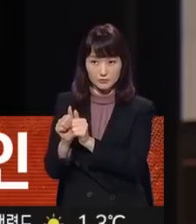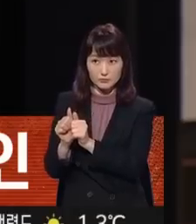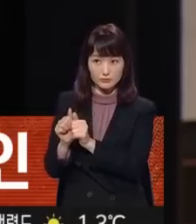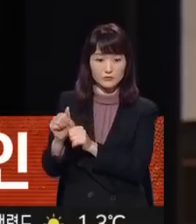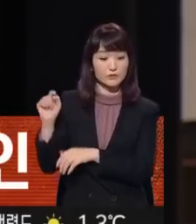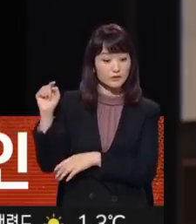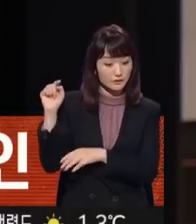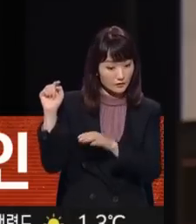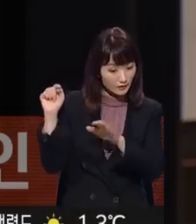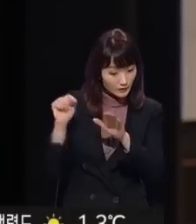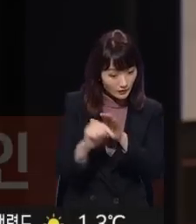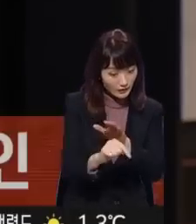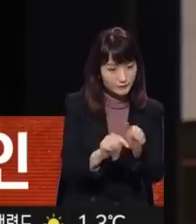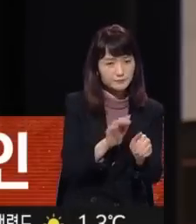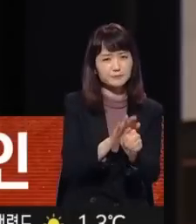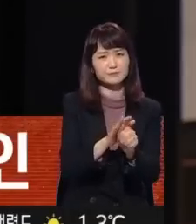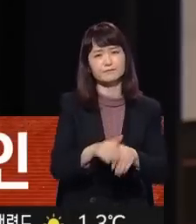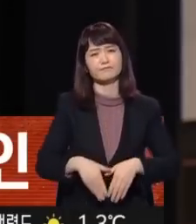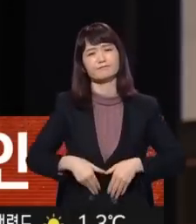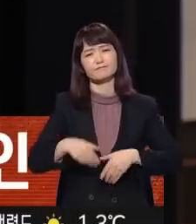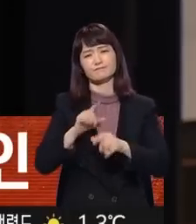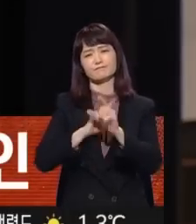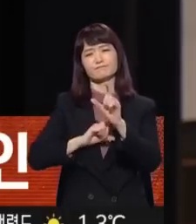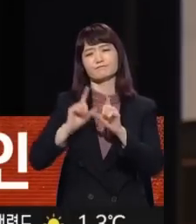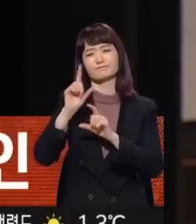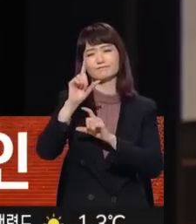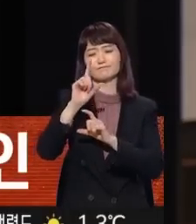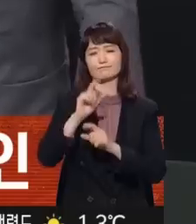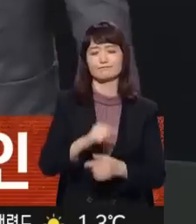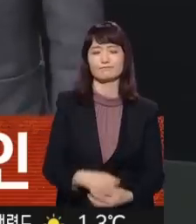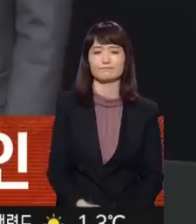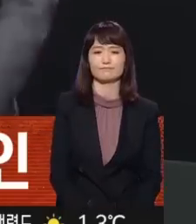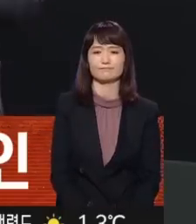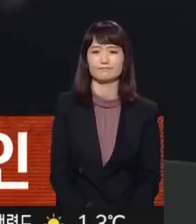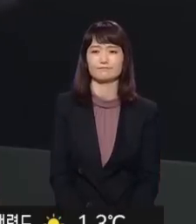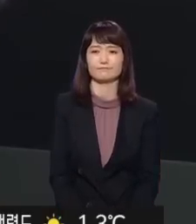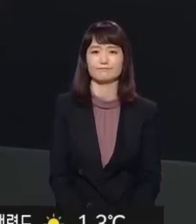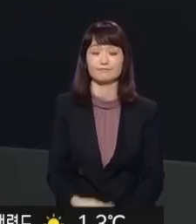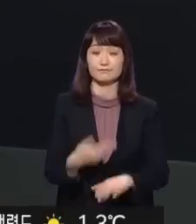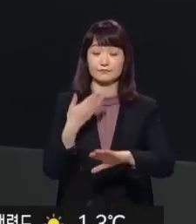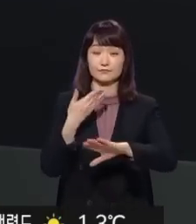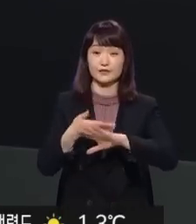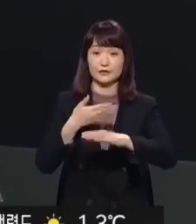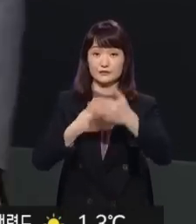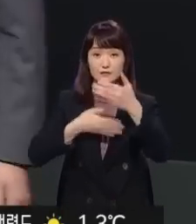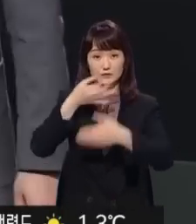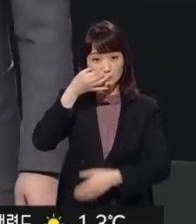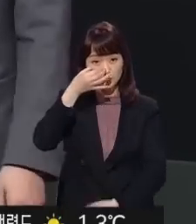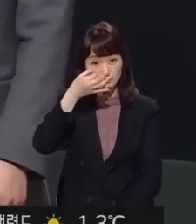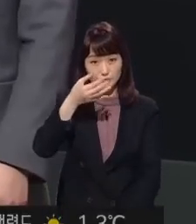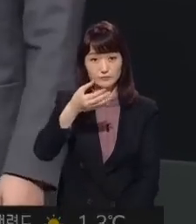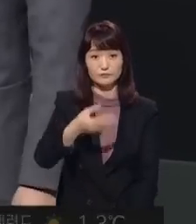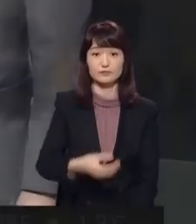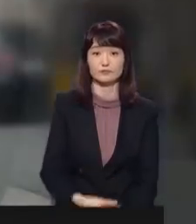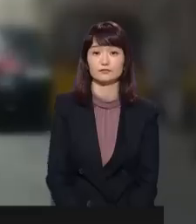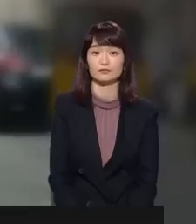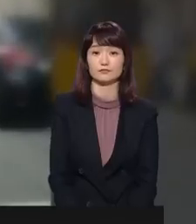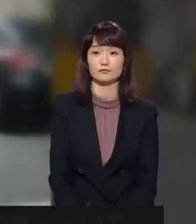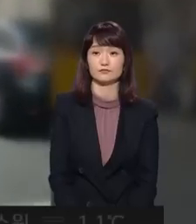돕는 모습이 포착이 돼서 따뜻함이 더해지고 있습니다 그렇군요 자 또 다른 영상 준비했습니다 보시죠